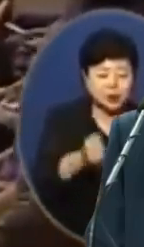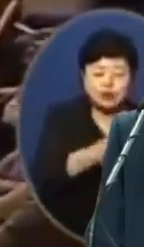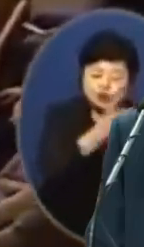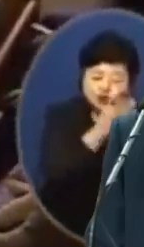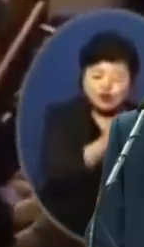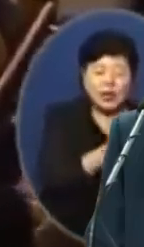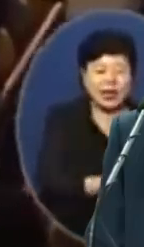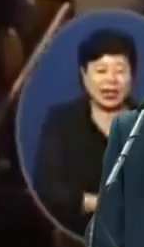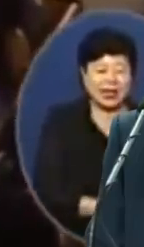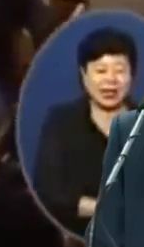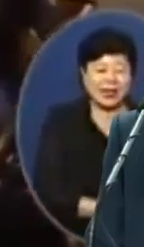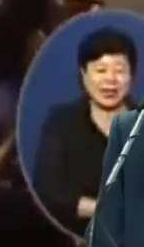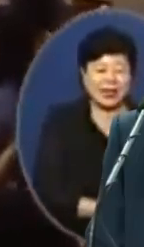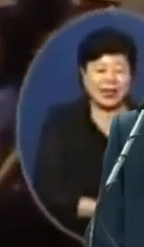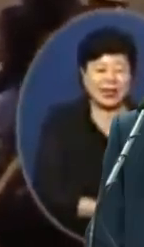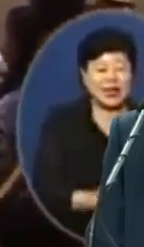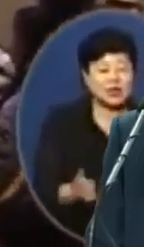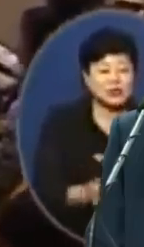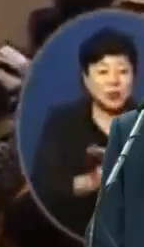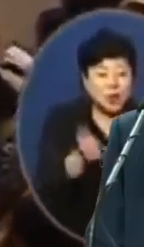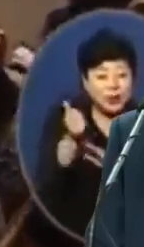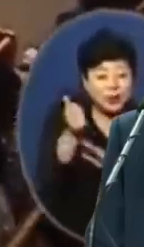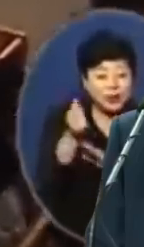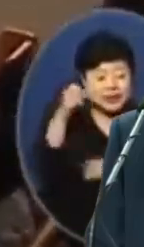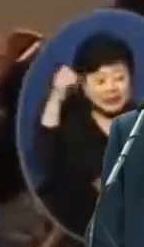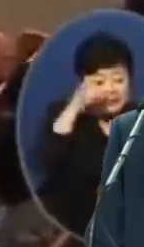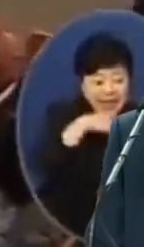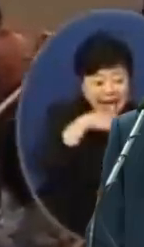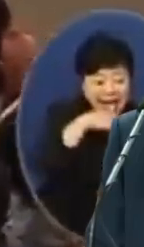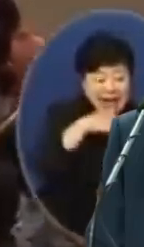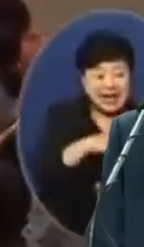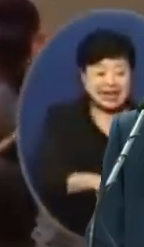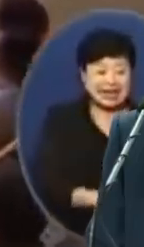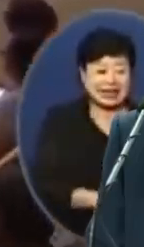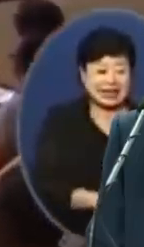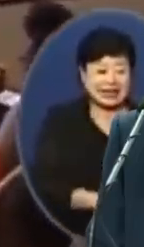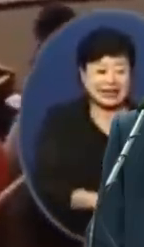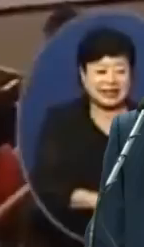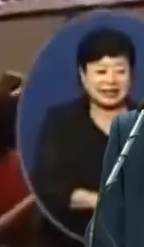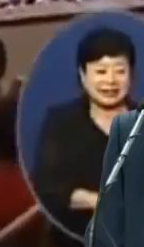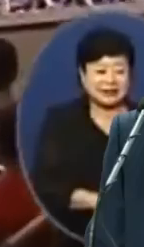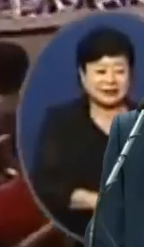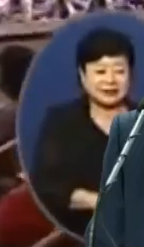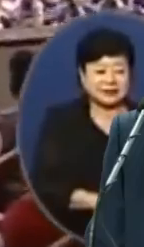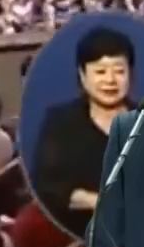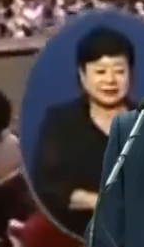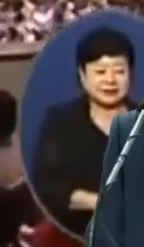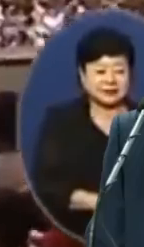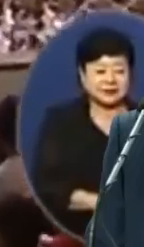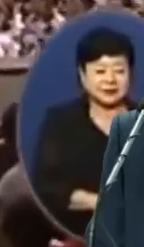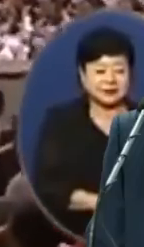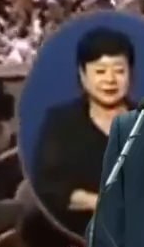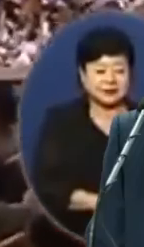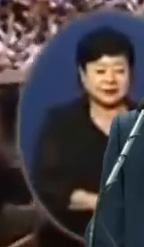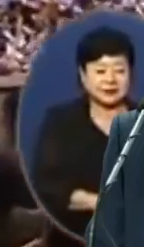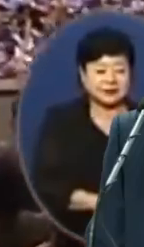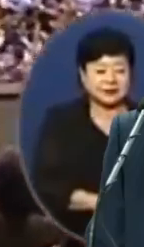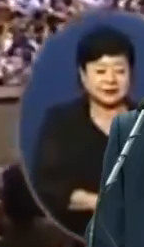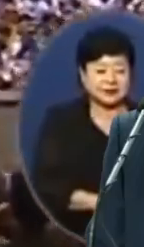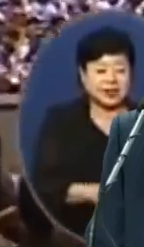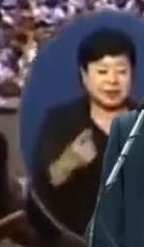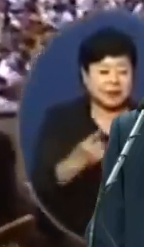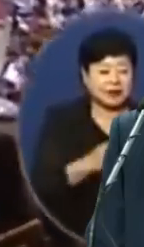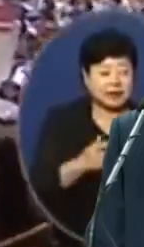중요한 것입니다. 여러분, 소원이 그냥 불어오는 바람처럼 이리 부렸다 저리 부렸다 하는 것이